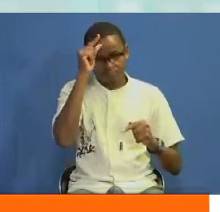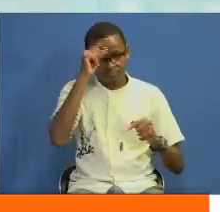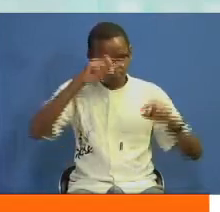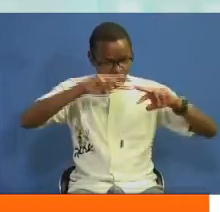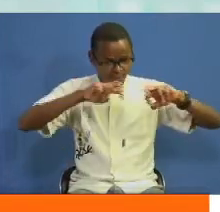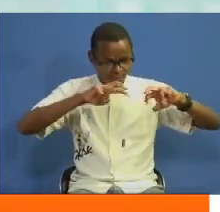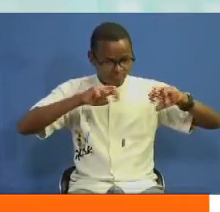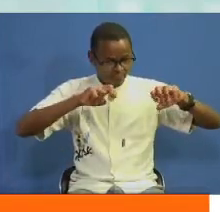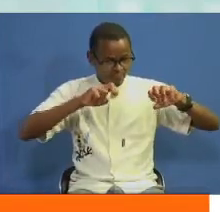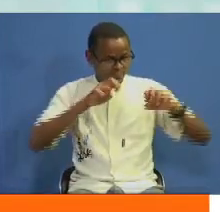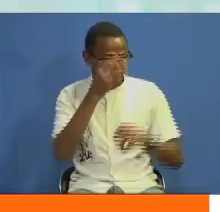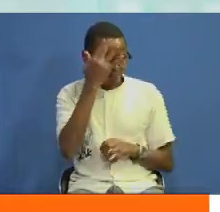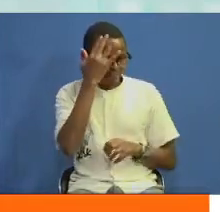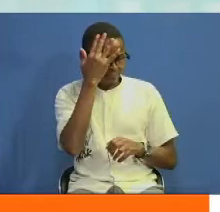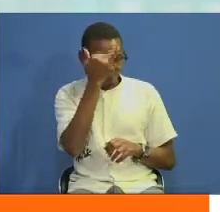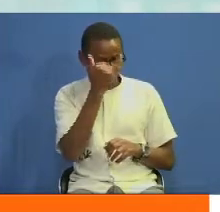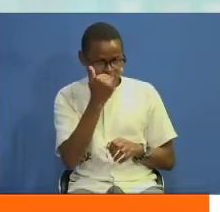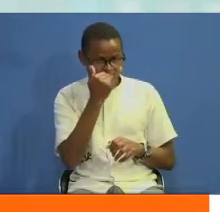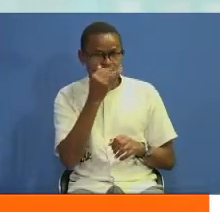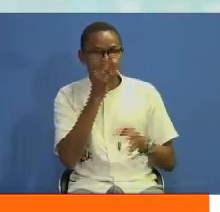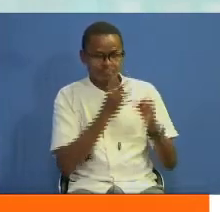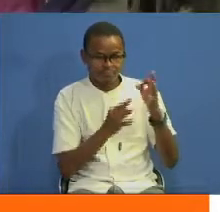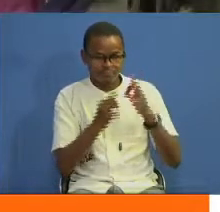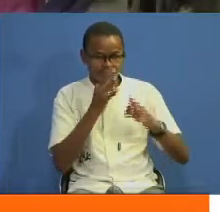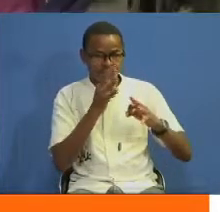uchunguzi zaidi ili haki itendeke.